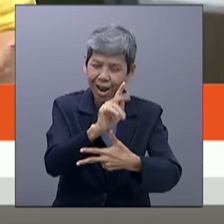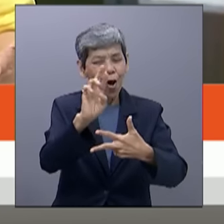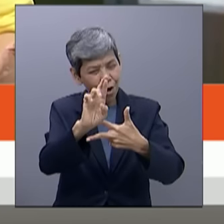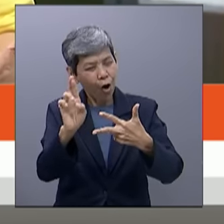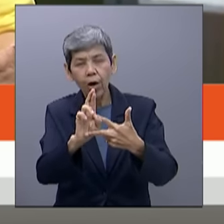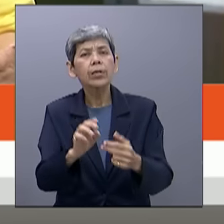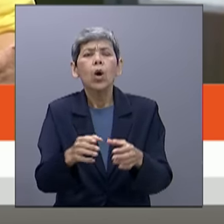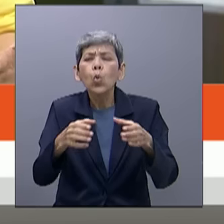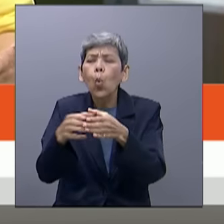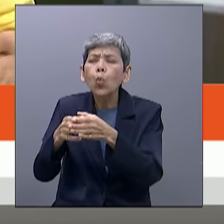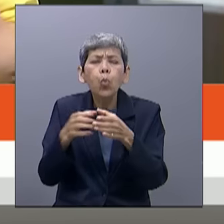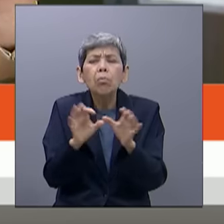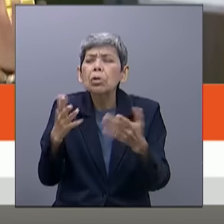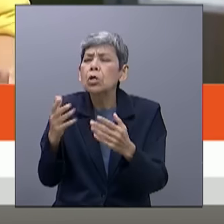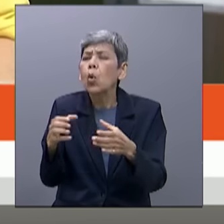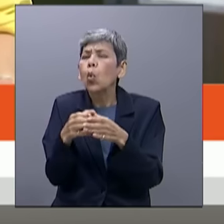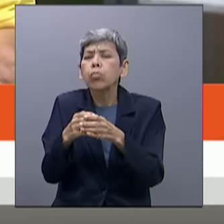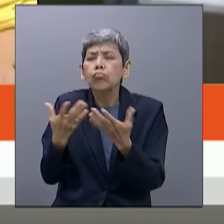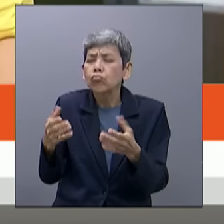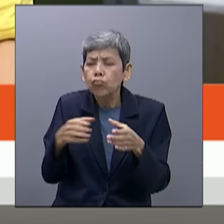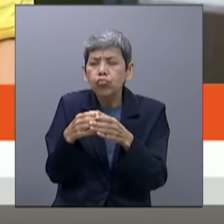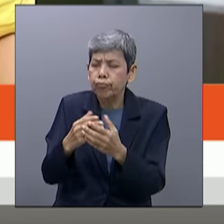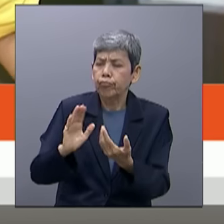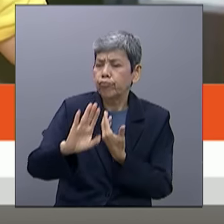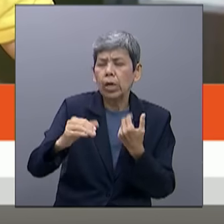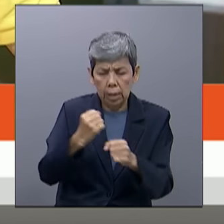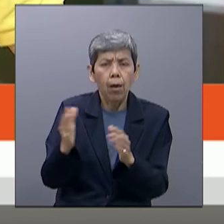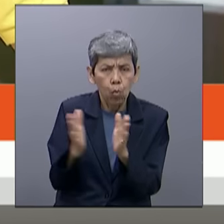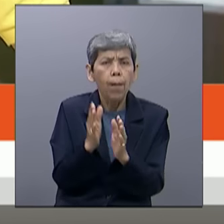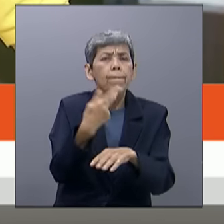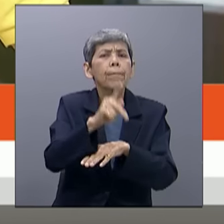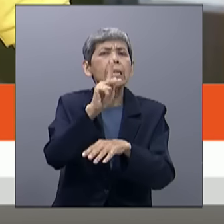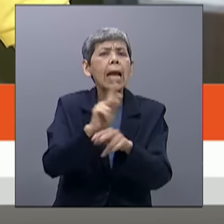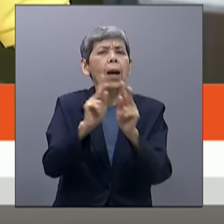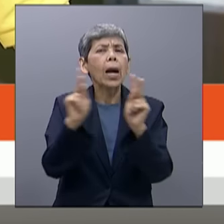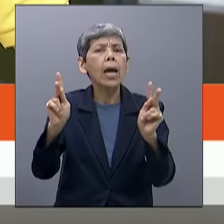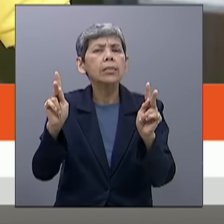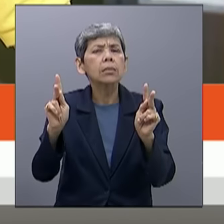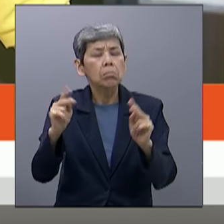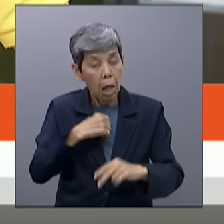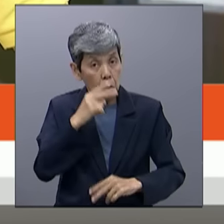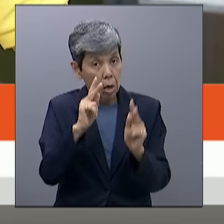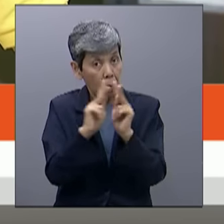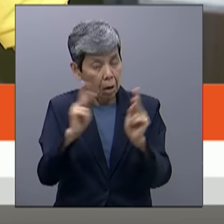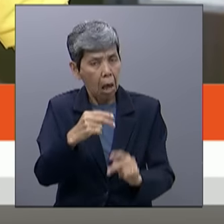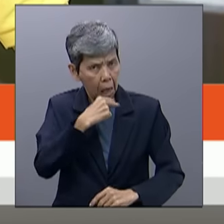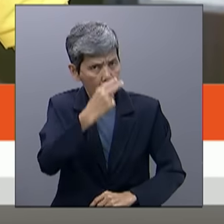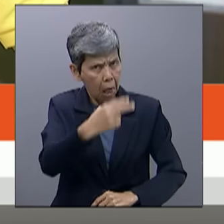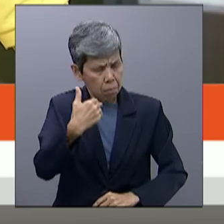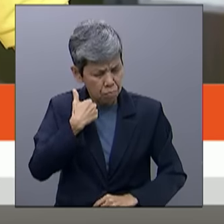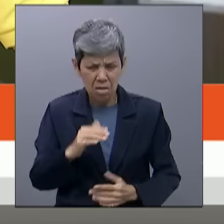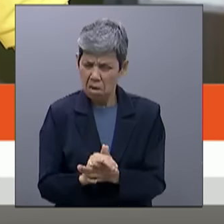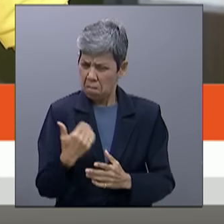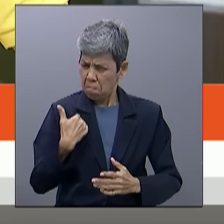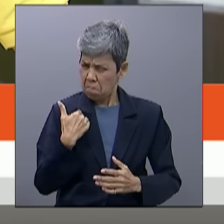ล่อยให้กลุ่มที่อาจจะไม่ได้เป็นกลุ่มเดียวกันทั้งหมดมานั่งได้แต่อย่างกมธ.สิ่งที่มันเคยเกิดขึ้นคือมันมี